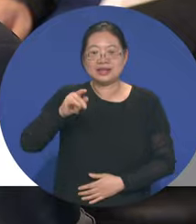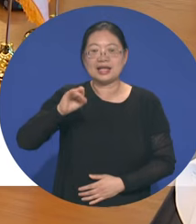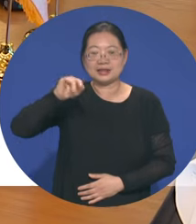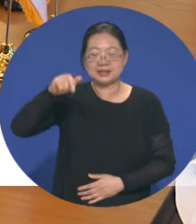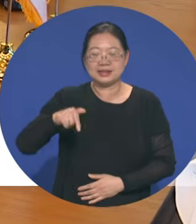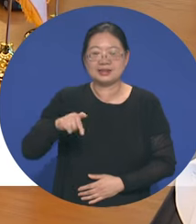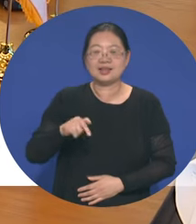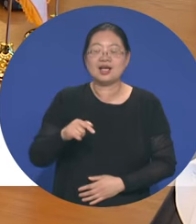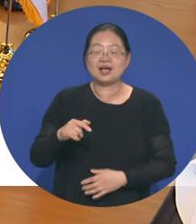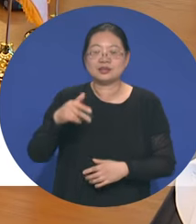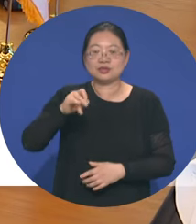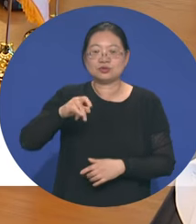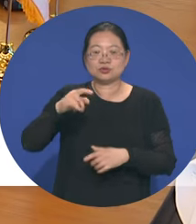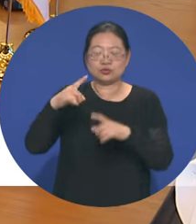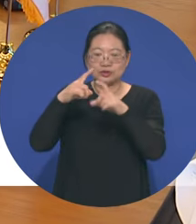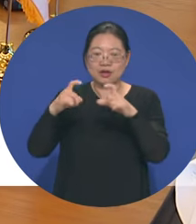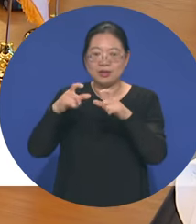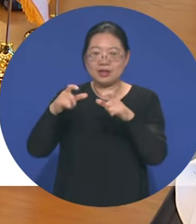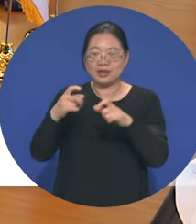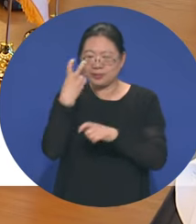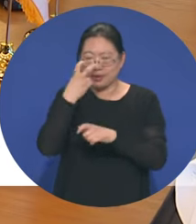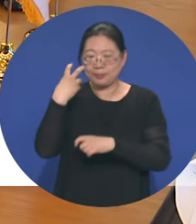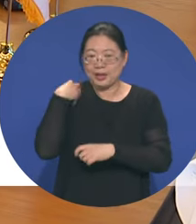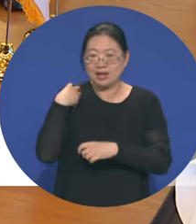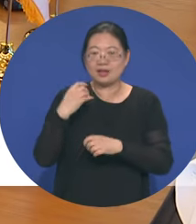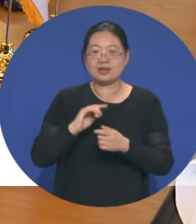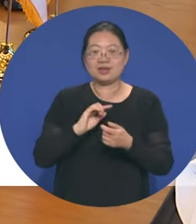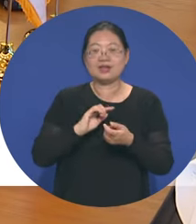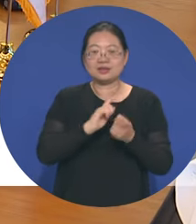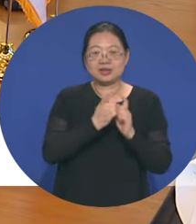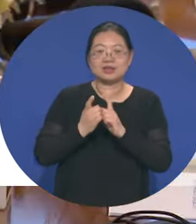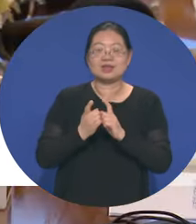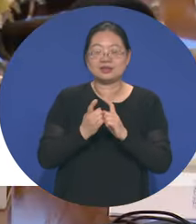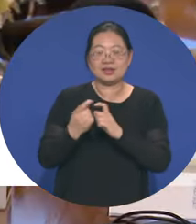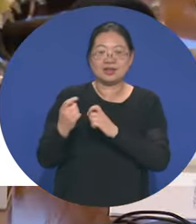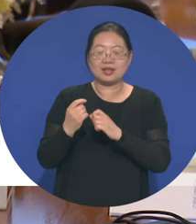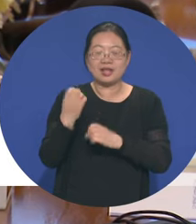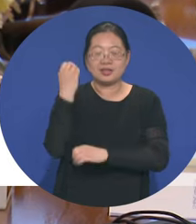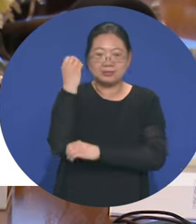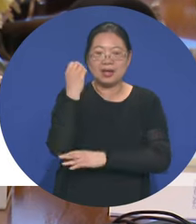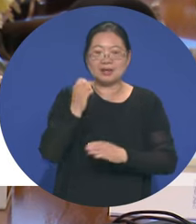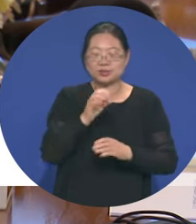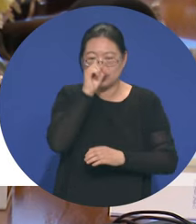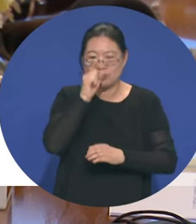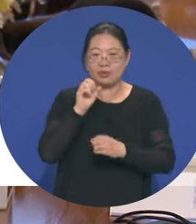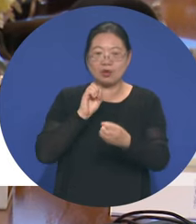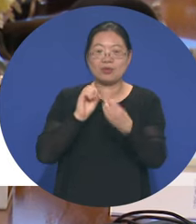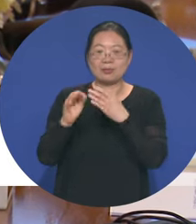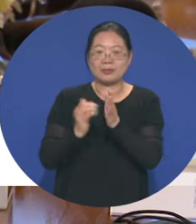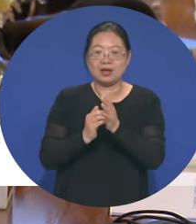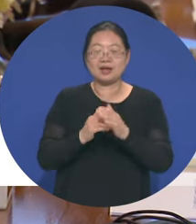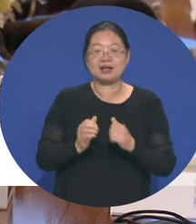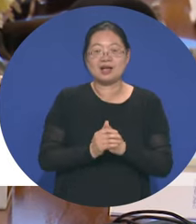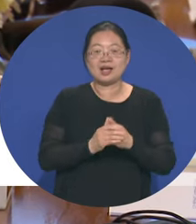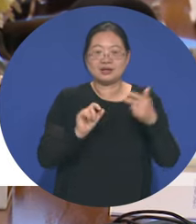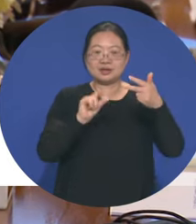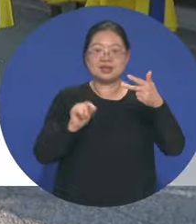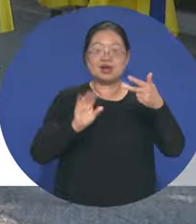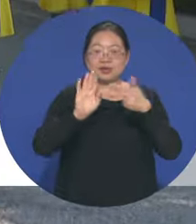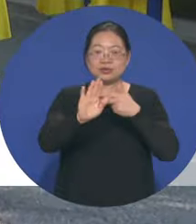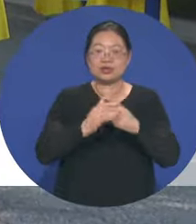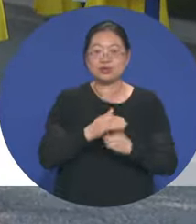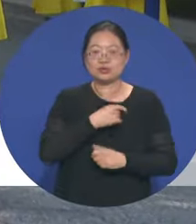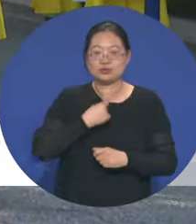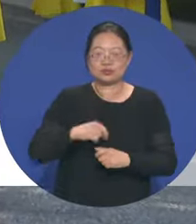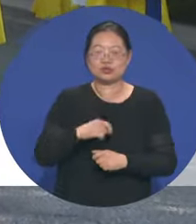장쑤성 당서기는 양적의 교류 협력 기반이 좋다며 화답했습니다. 한편 도는 올해 하반기 중국 경제성장